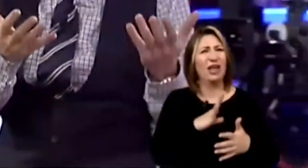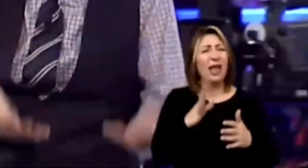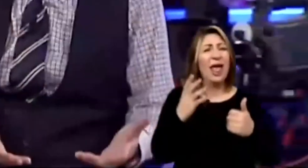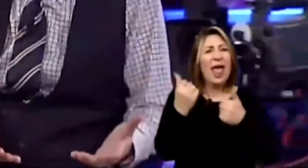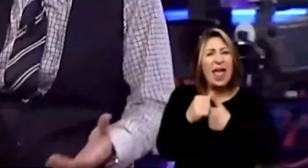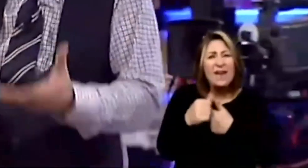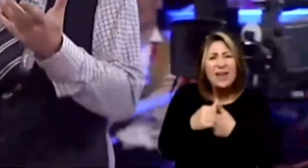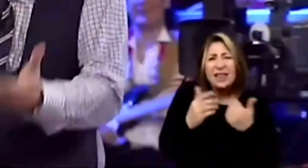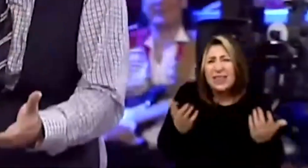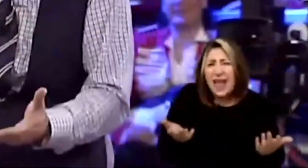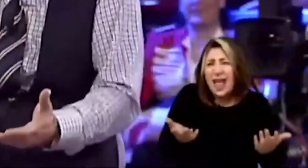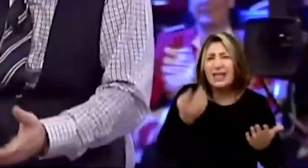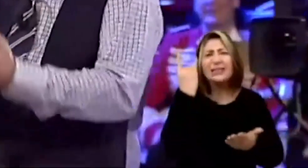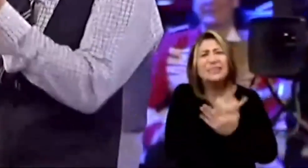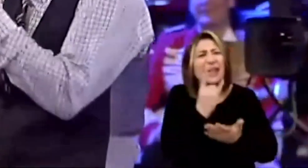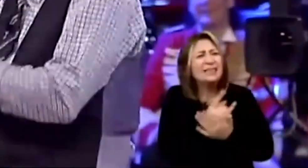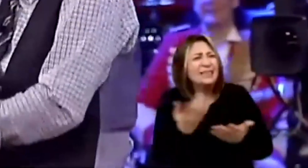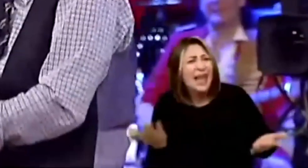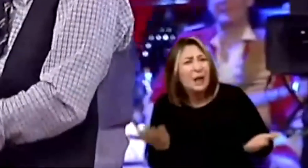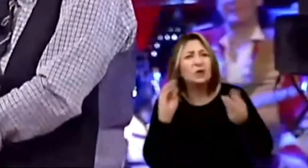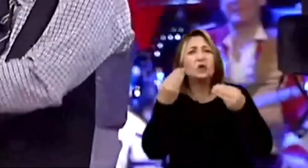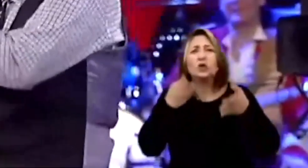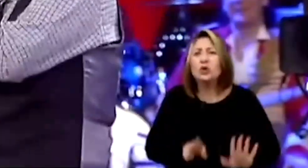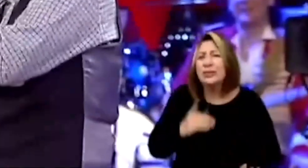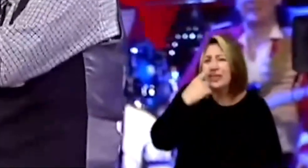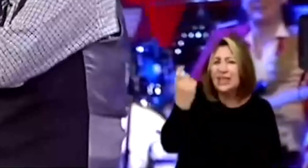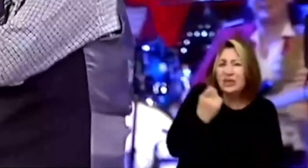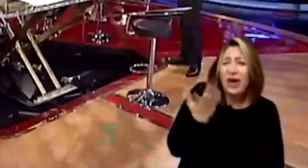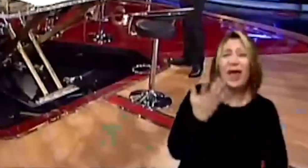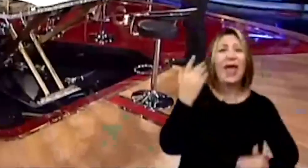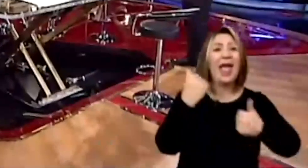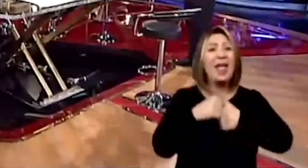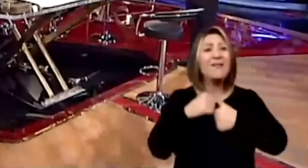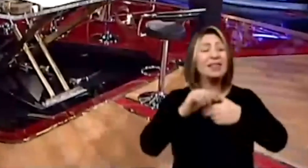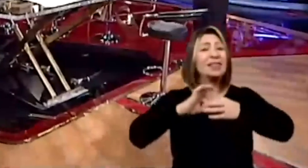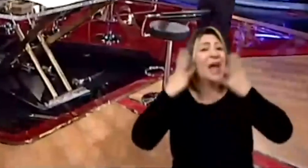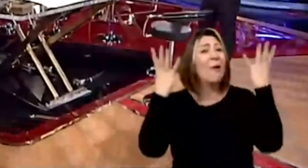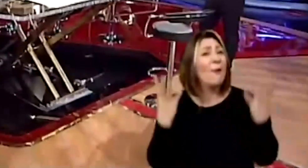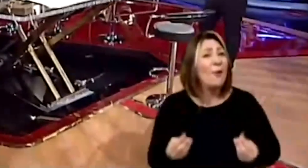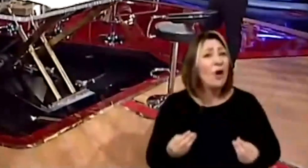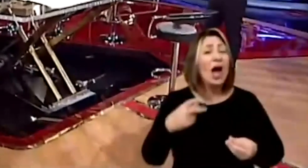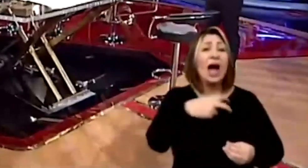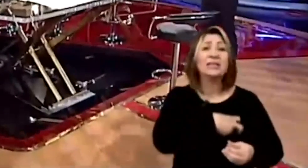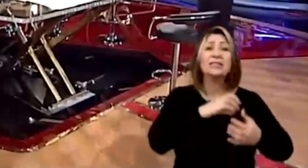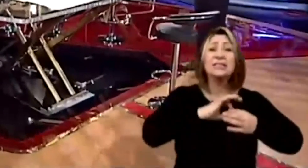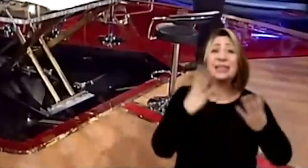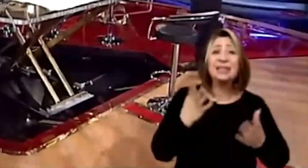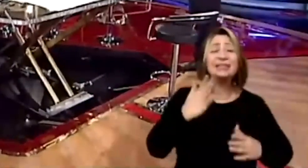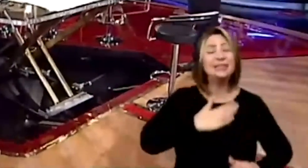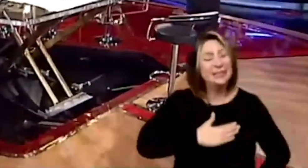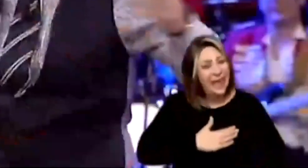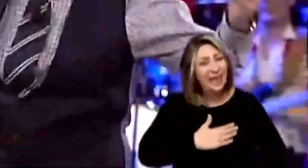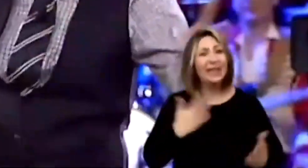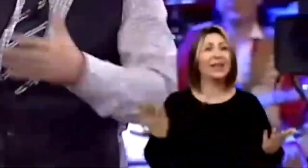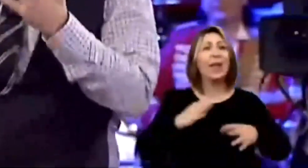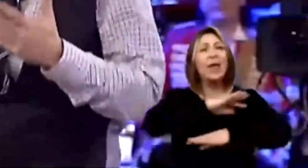Yani evlilik nedir? Seks nedir? Çocuk niye yapılır? Evlilikte ne olur? Aşk nedir? Saygı